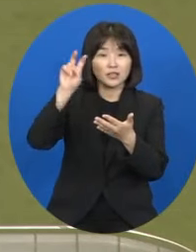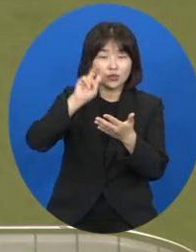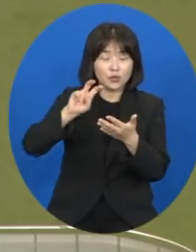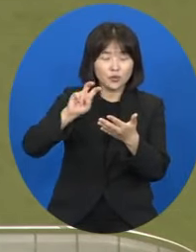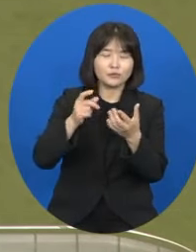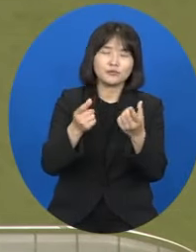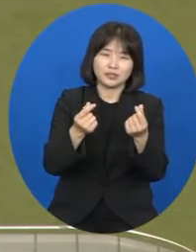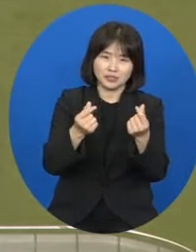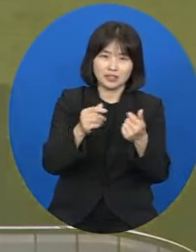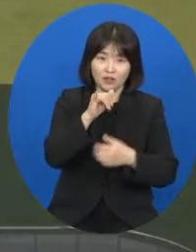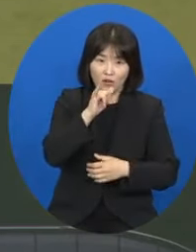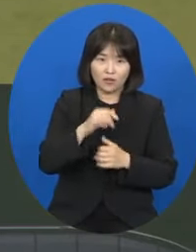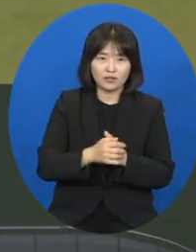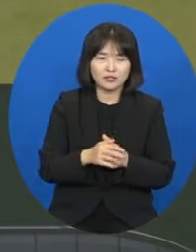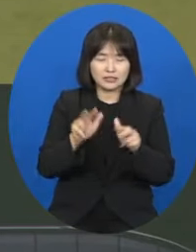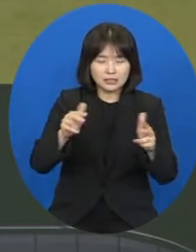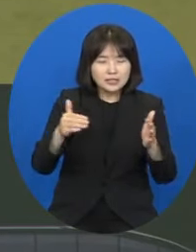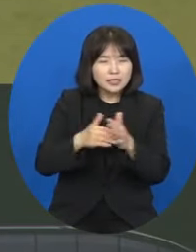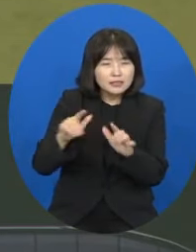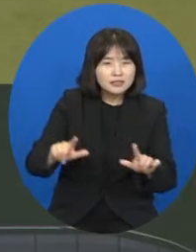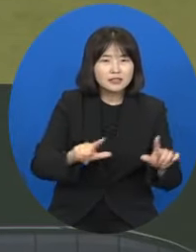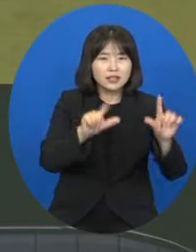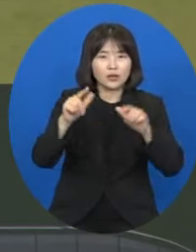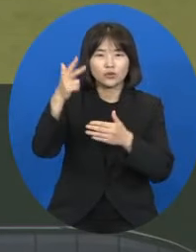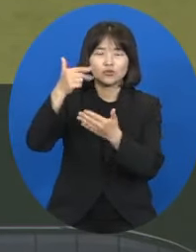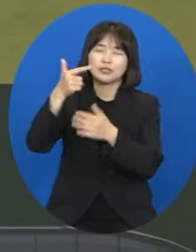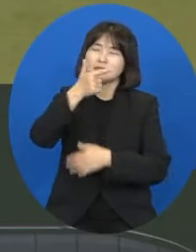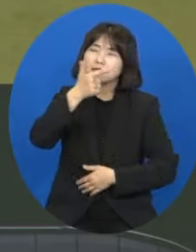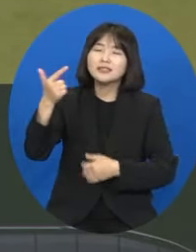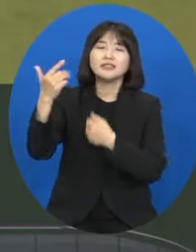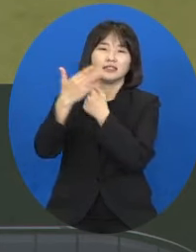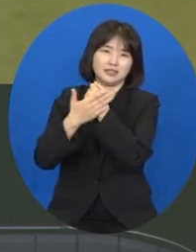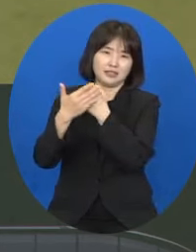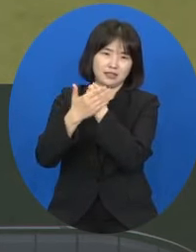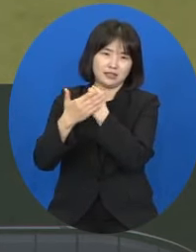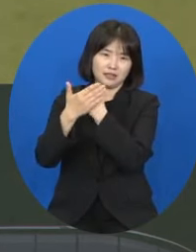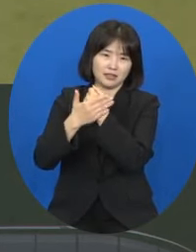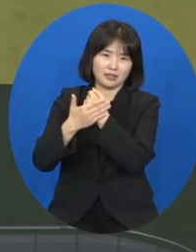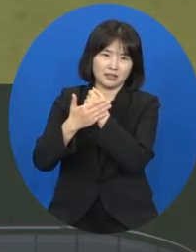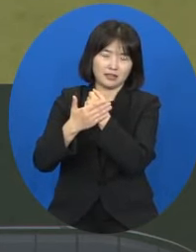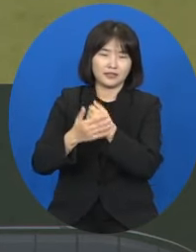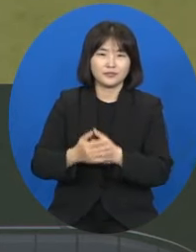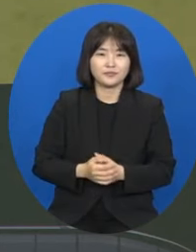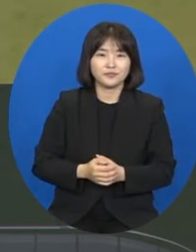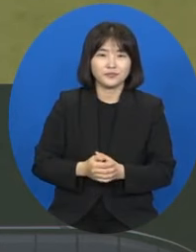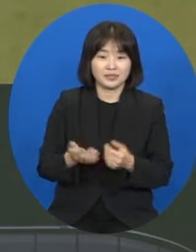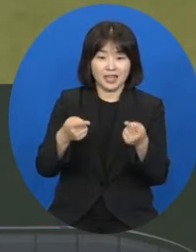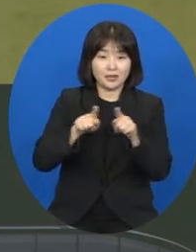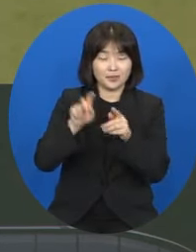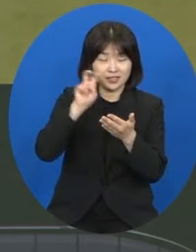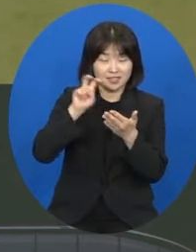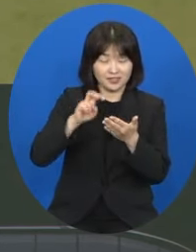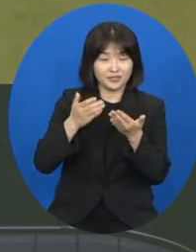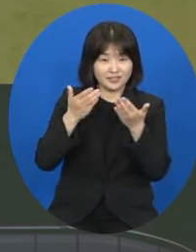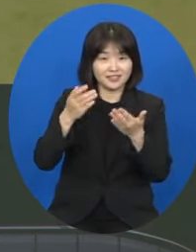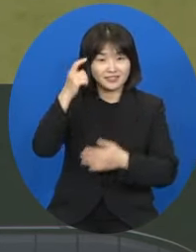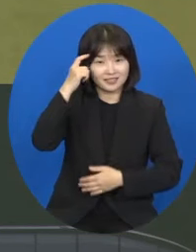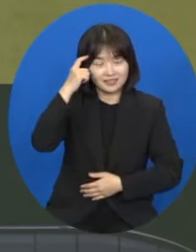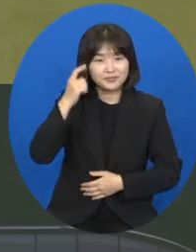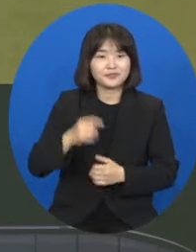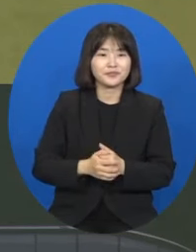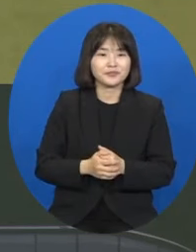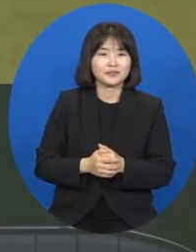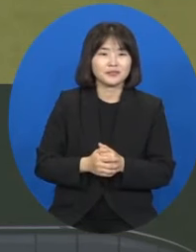고백이 나와요. 지금까지 지내온 것 주의 크신 은혜라. 우리가 이따가 이 찬송가를 부를 겁니다. 한이 없는 주의